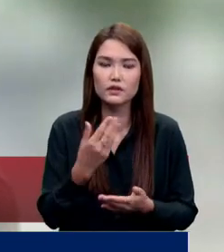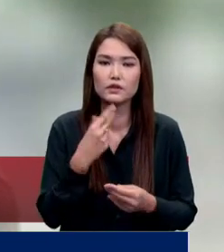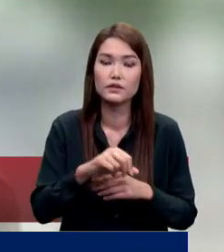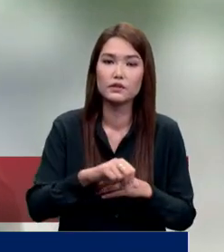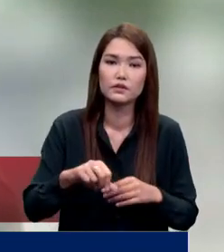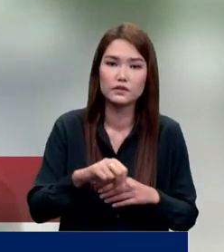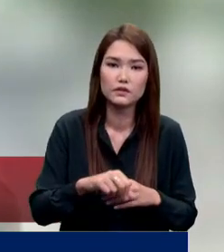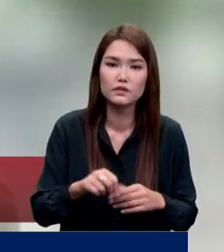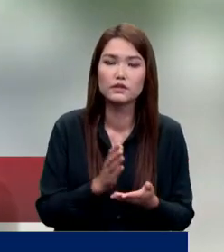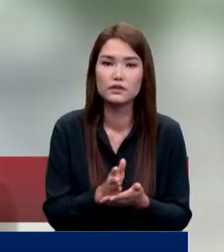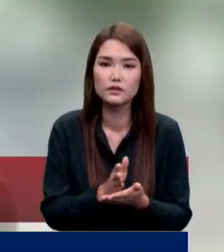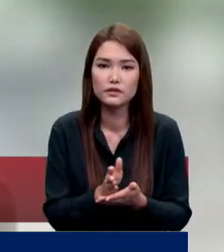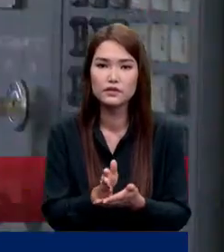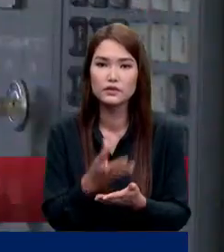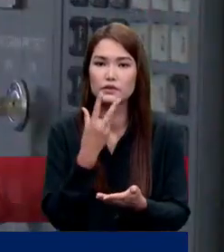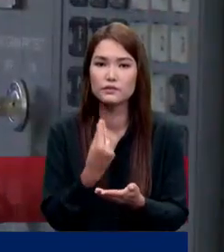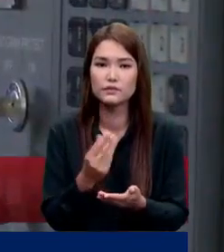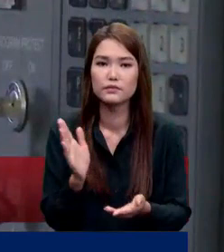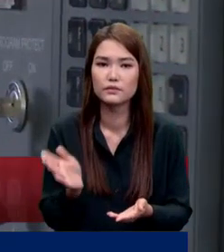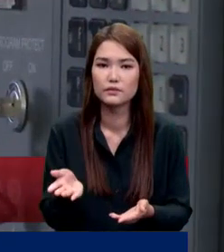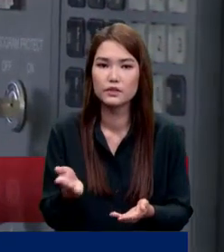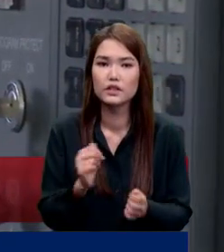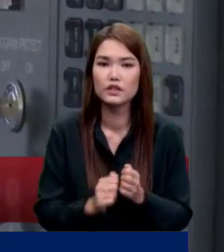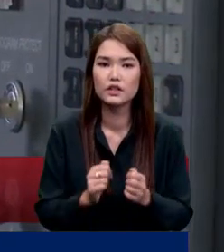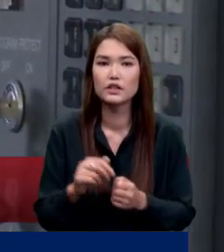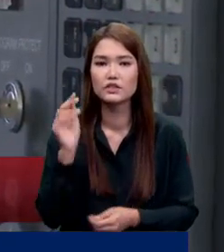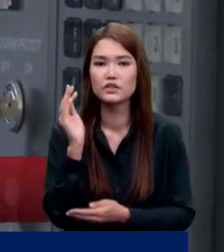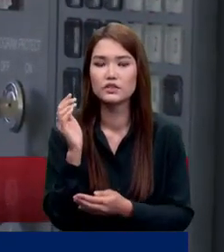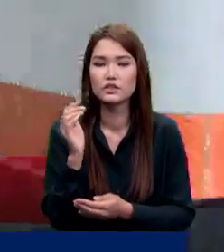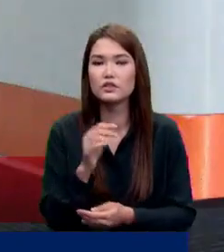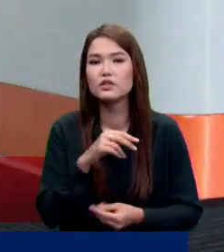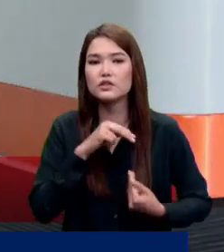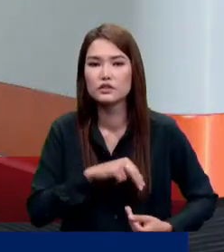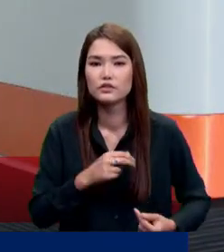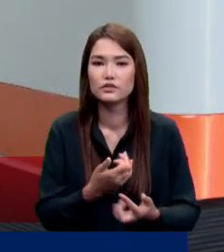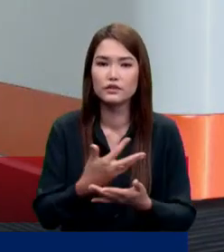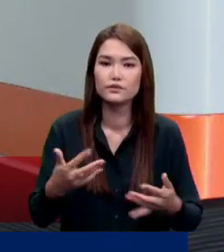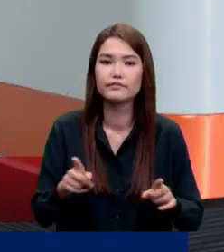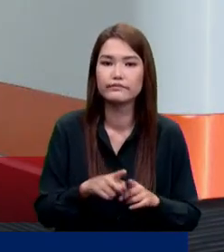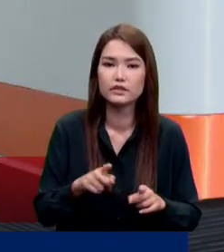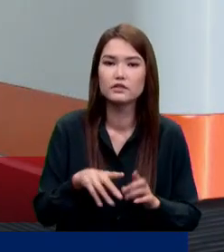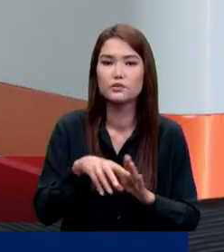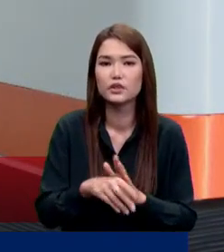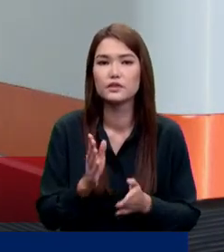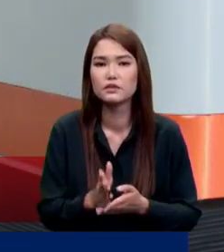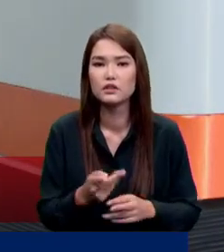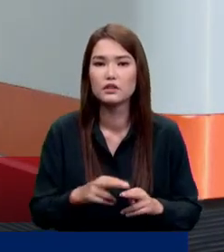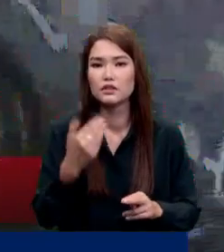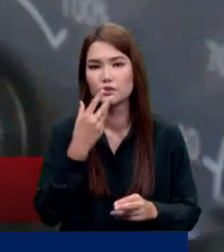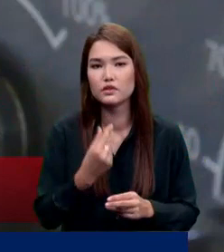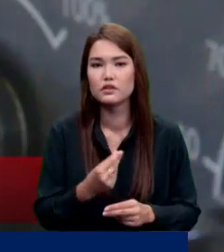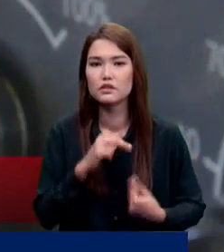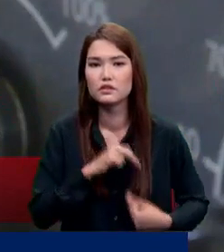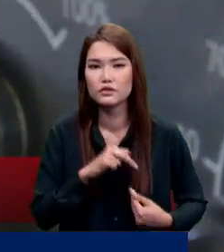IT кадрларға деген сұранысты өсірді. Кадрлар ұсынысын көрдіңіздер. Ал еңбек нарығындағы жұмыс берушілер қандай мамандарды